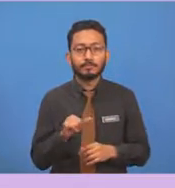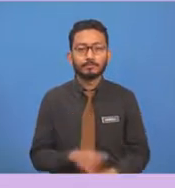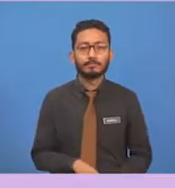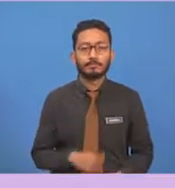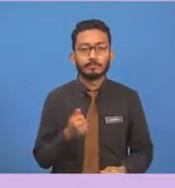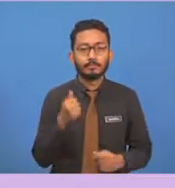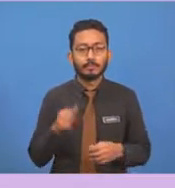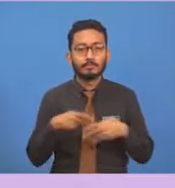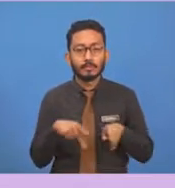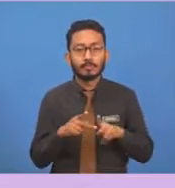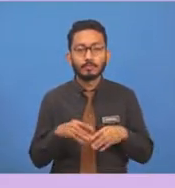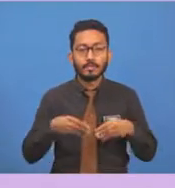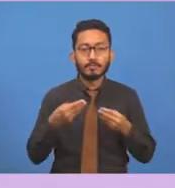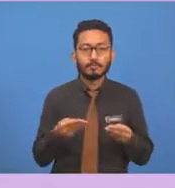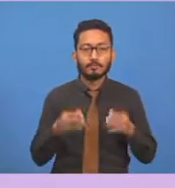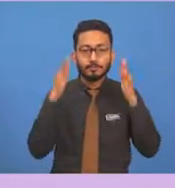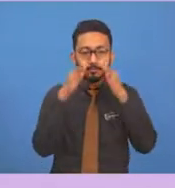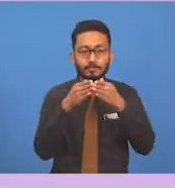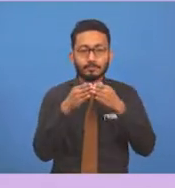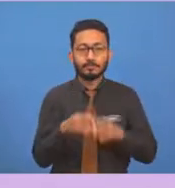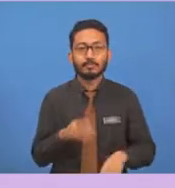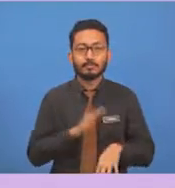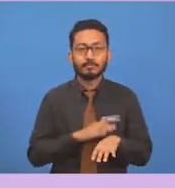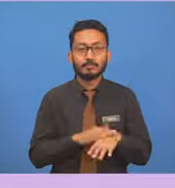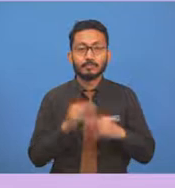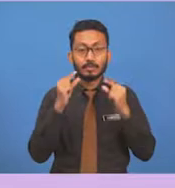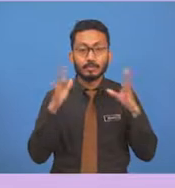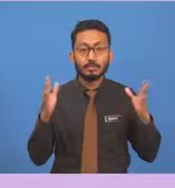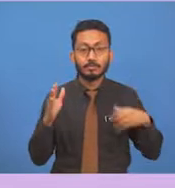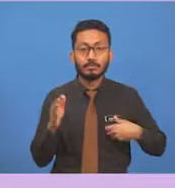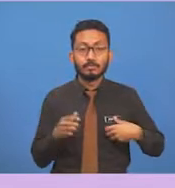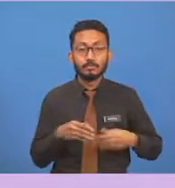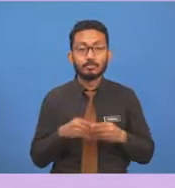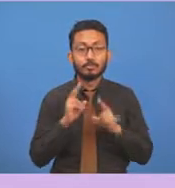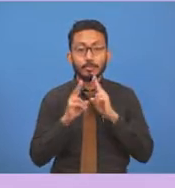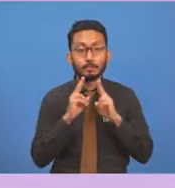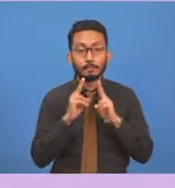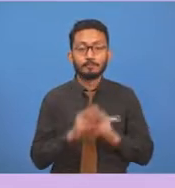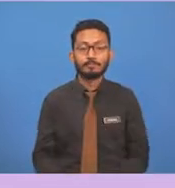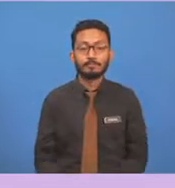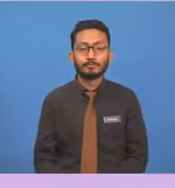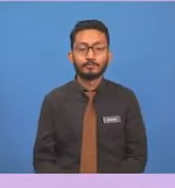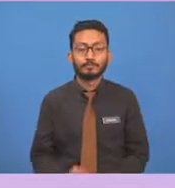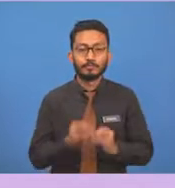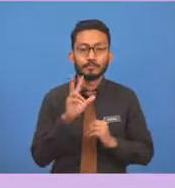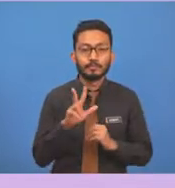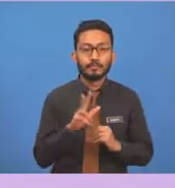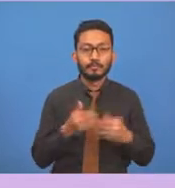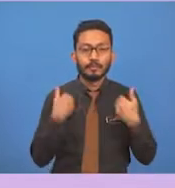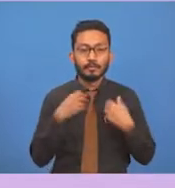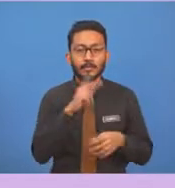perlu memberikan perhatian semasa guru besar sedang berucap. 3. Adakah